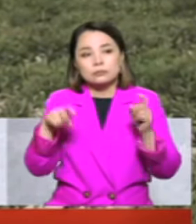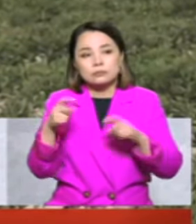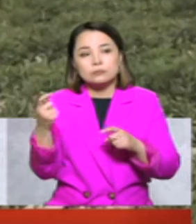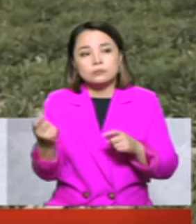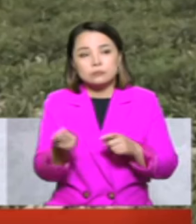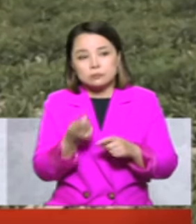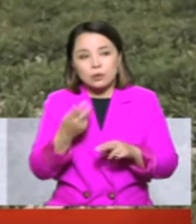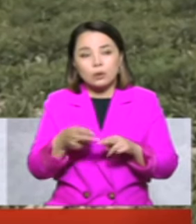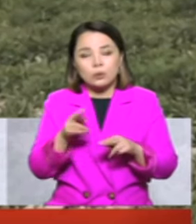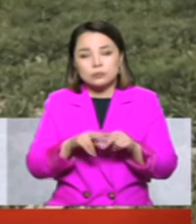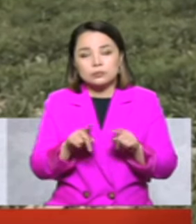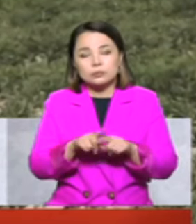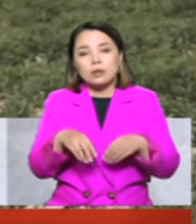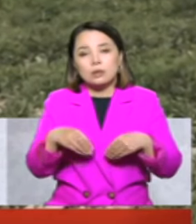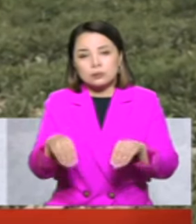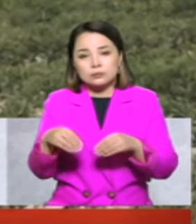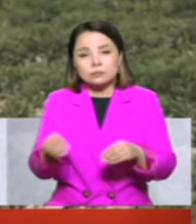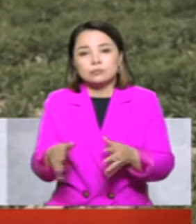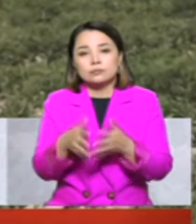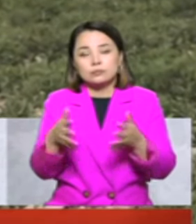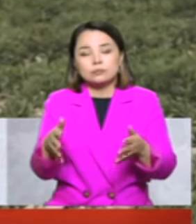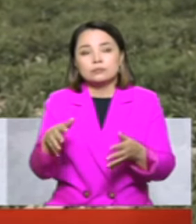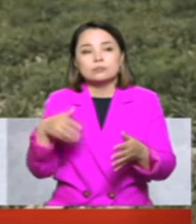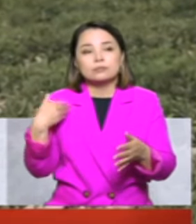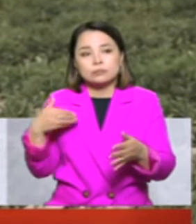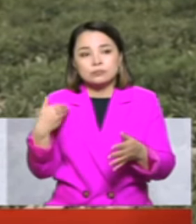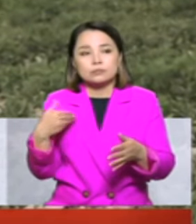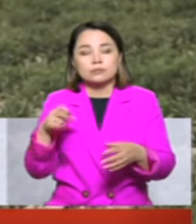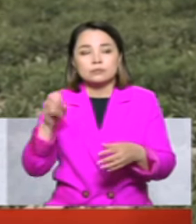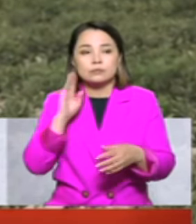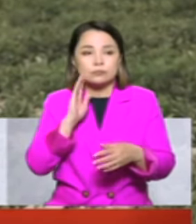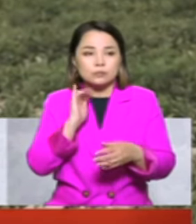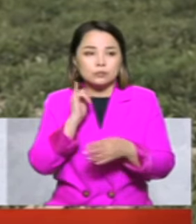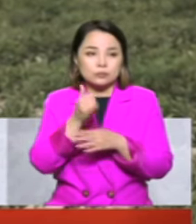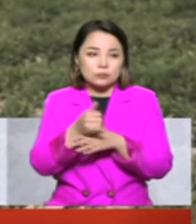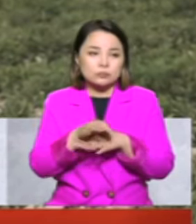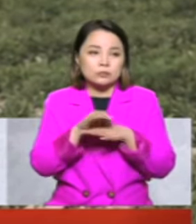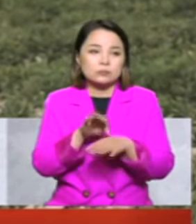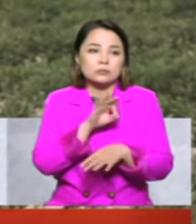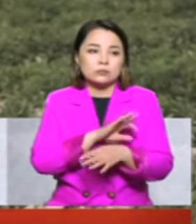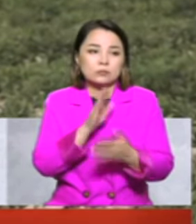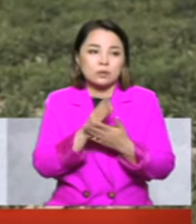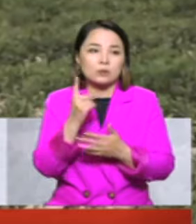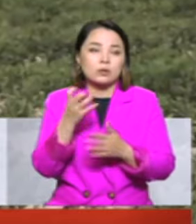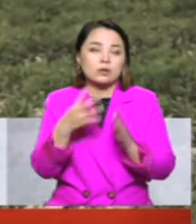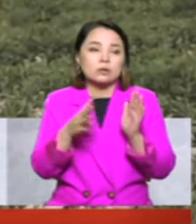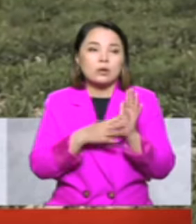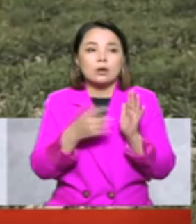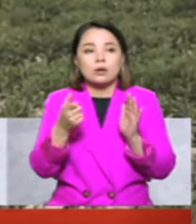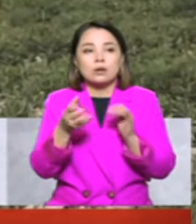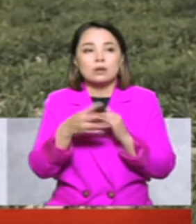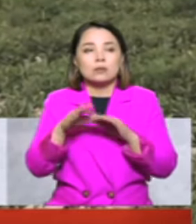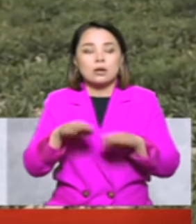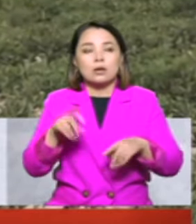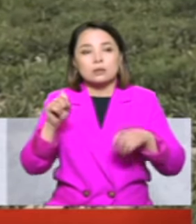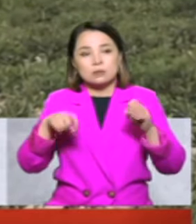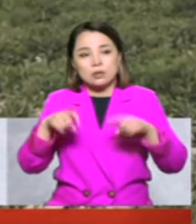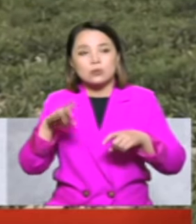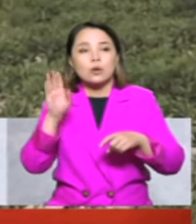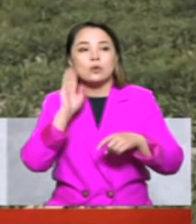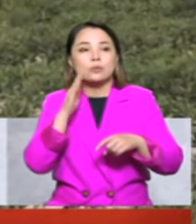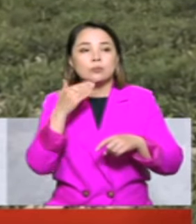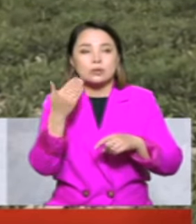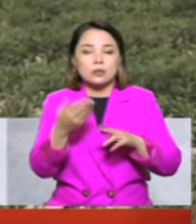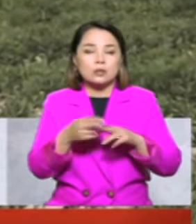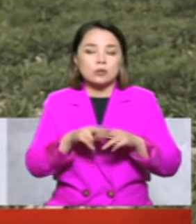аз. Сондықтан біз алқаптарымызға тың суару жүйелерін қолданып келеміз. Бірнеше жылдан бері 149 гектар жерімізді жаңбырлатып